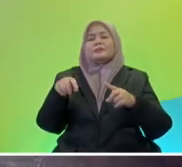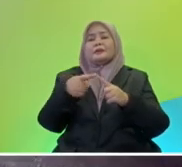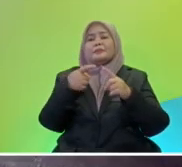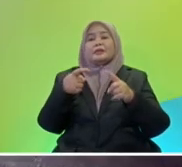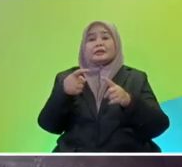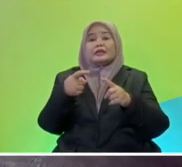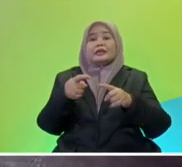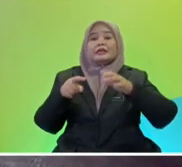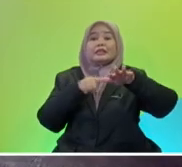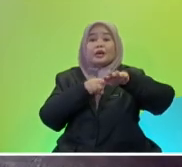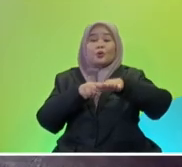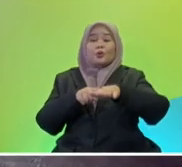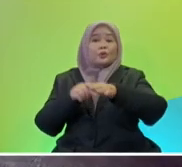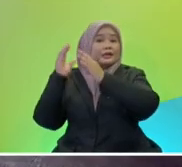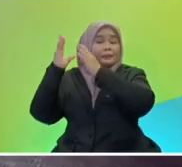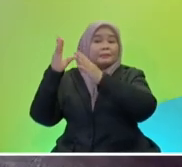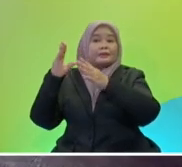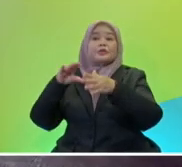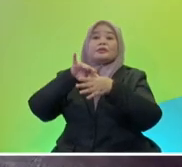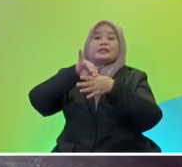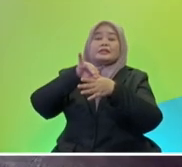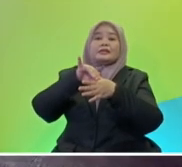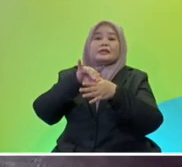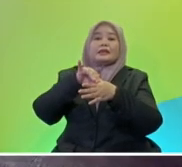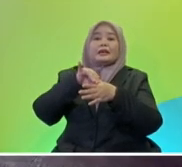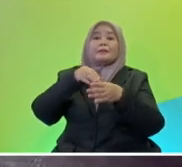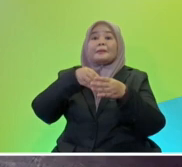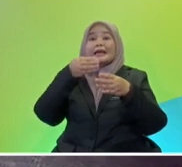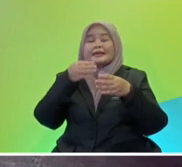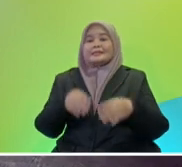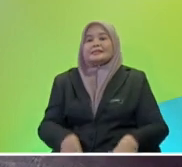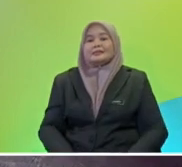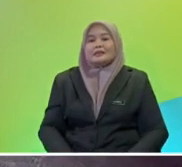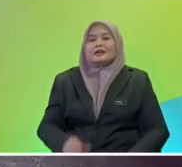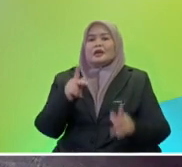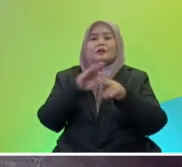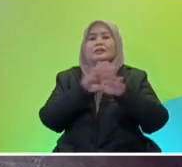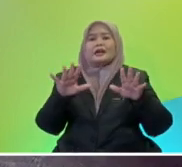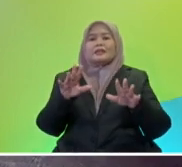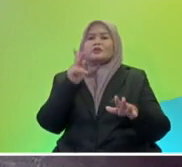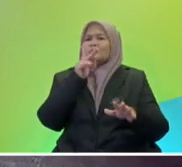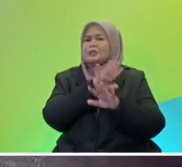daun kelapa kemudian diisi dengan berat kalau tak di ketupat